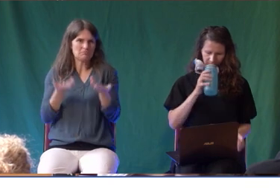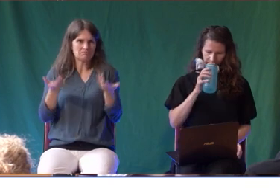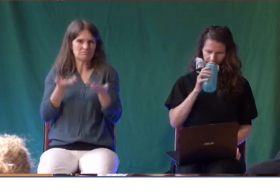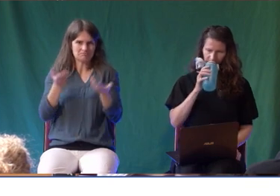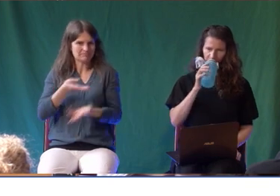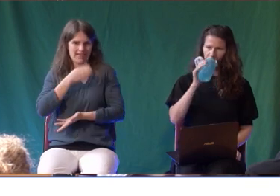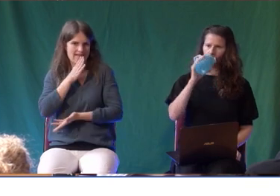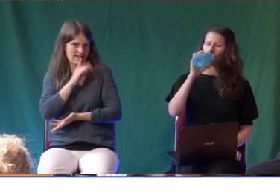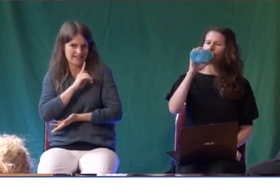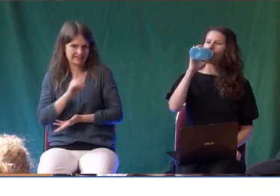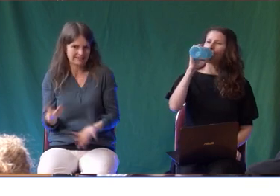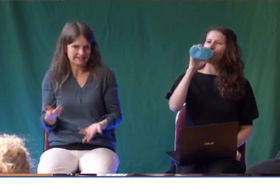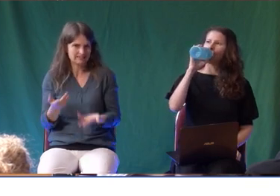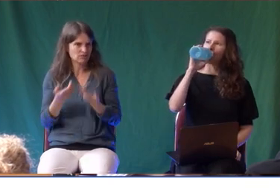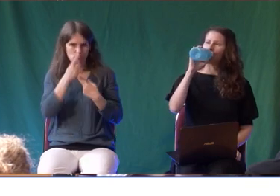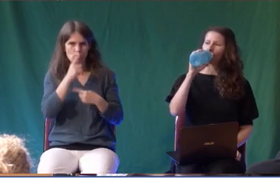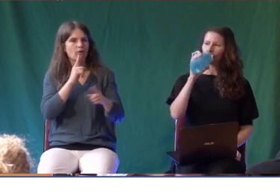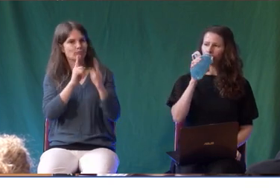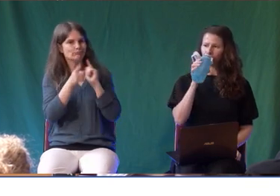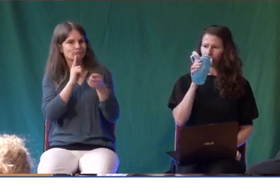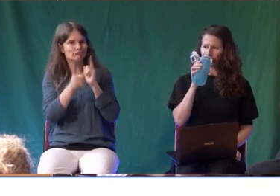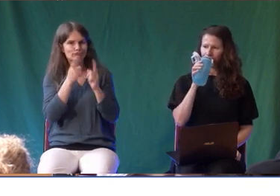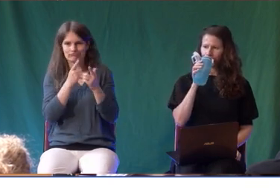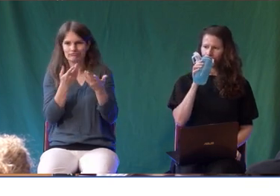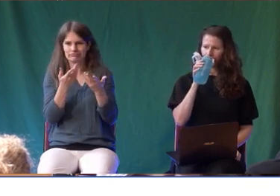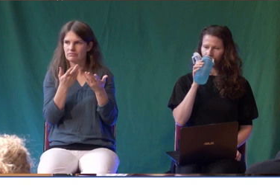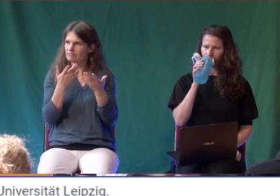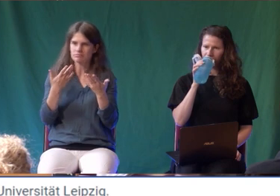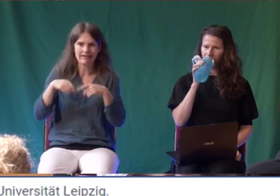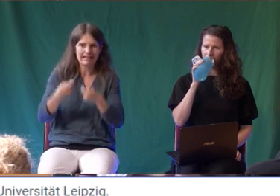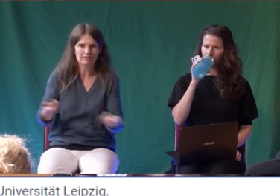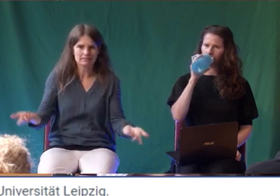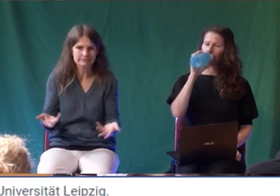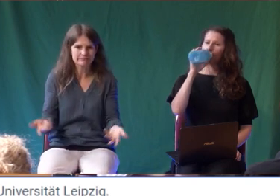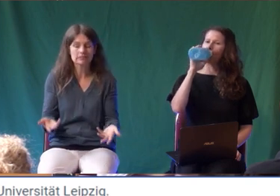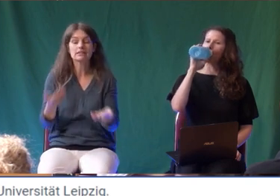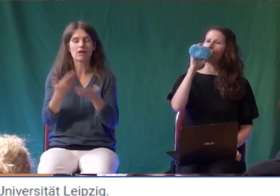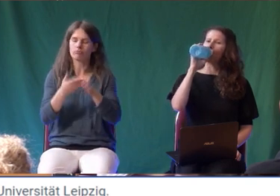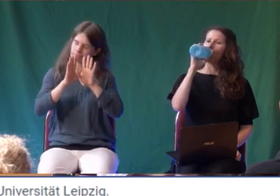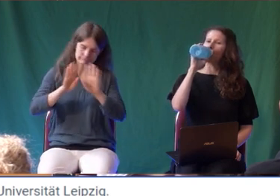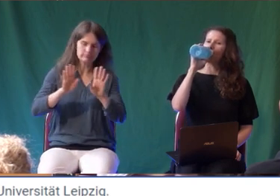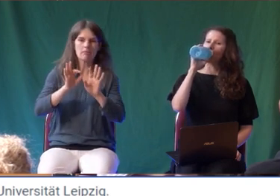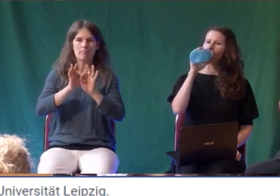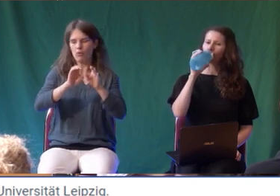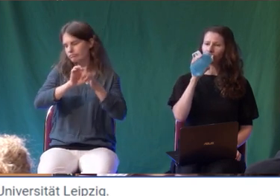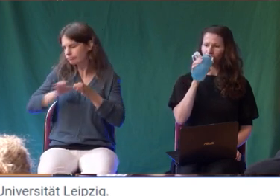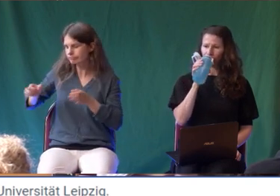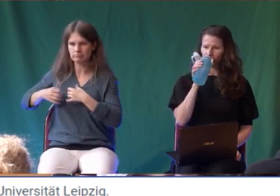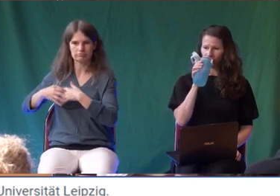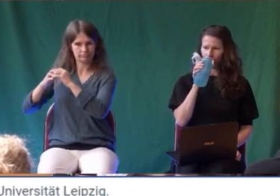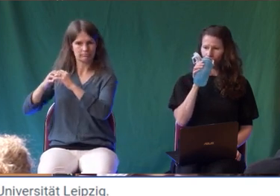Gespräche führen ist nicht genug deshalb haben wir ein Zentrum gegründet das soll